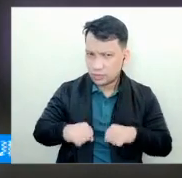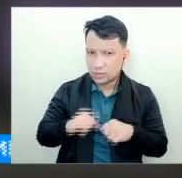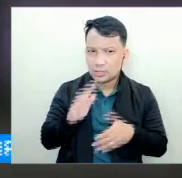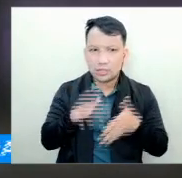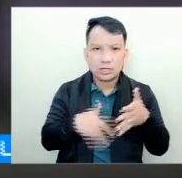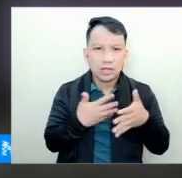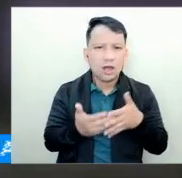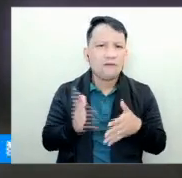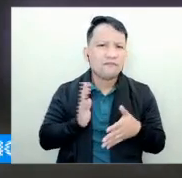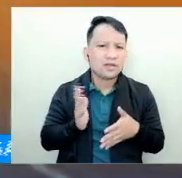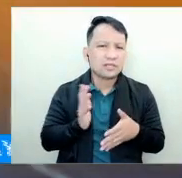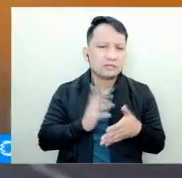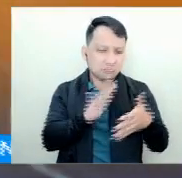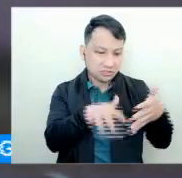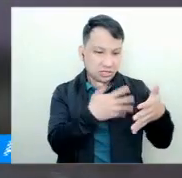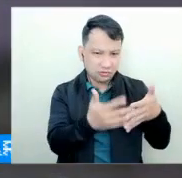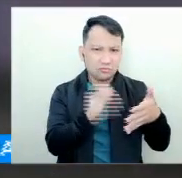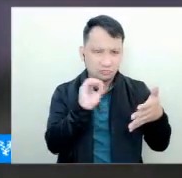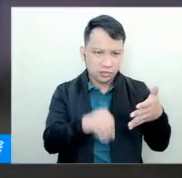naman daw.